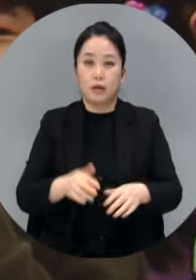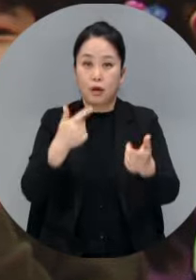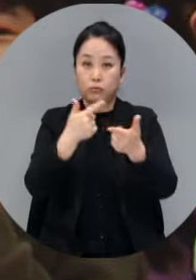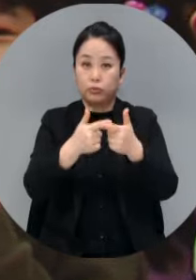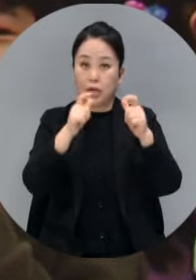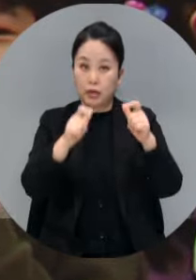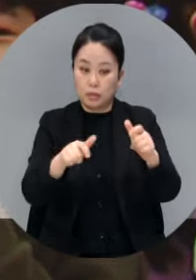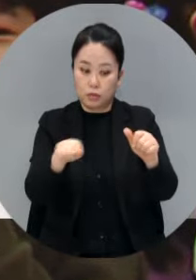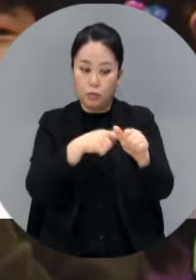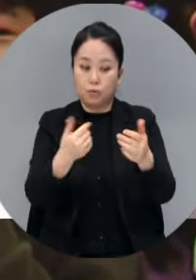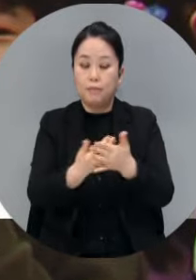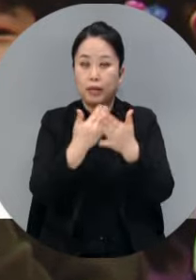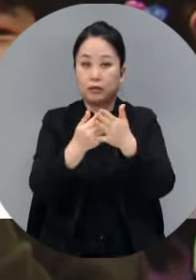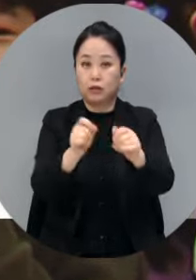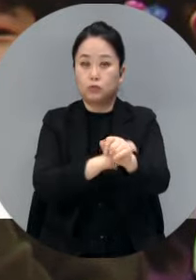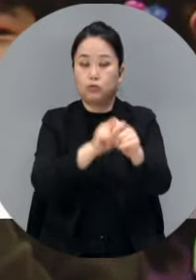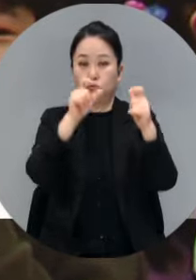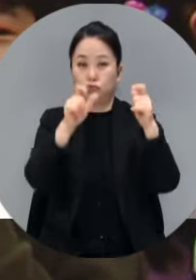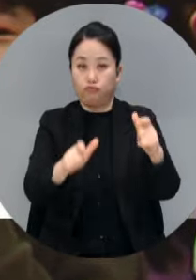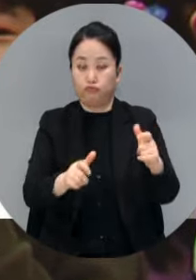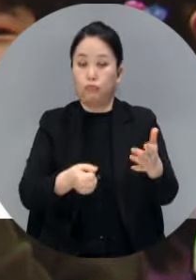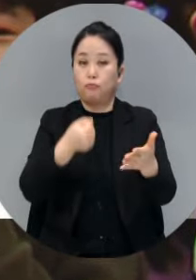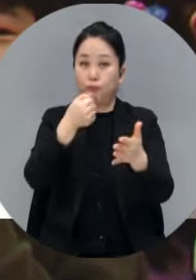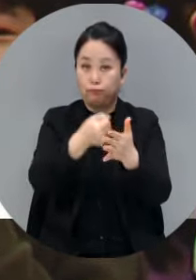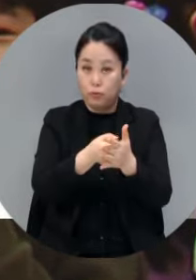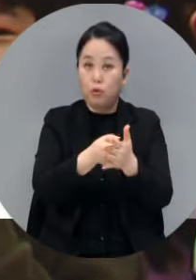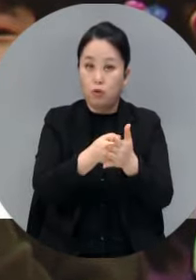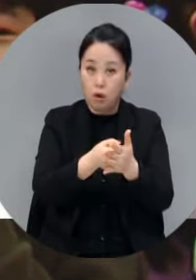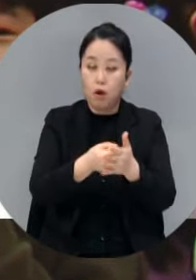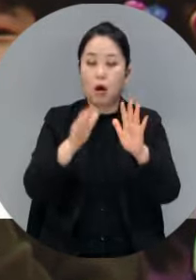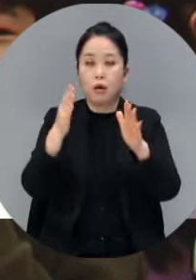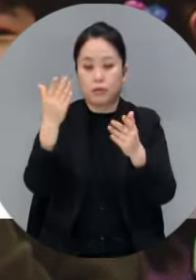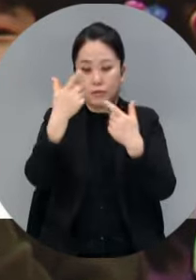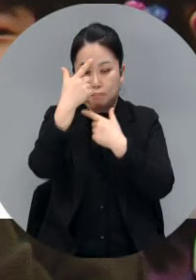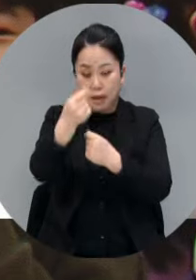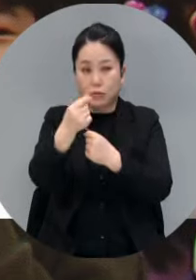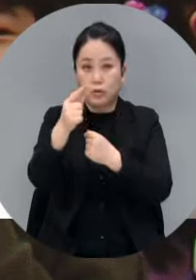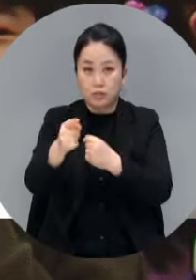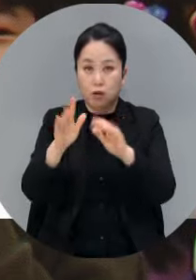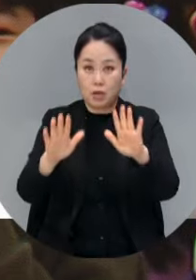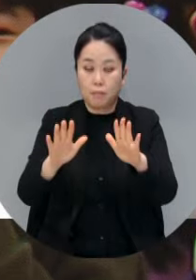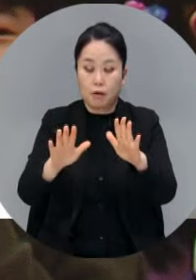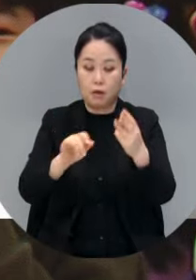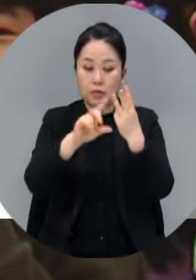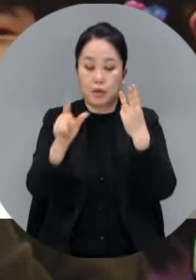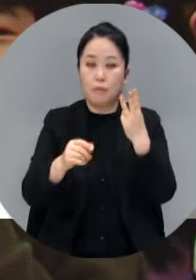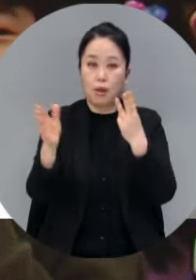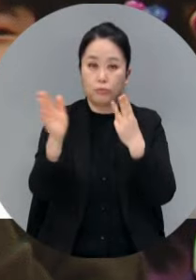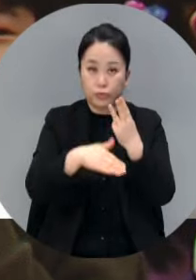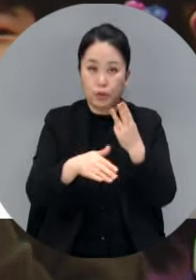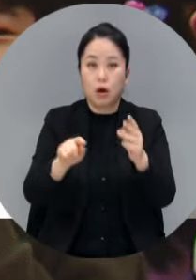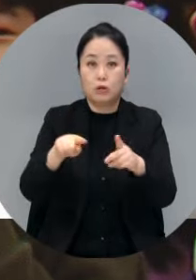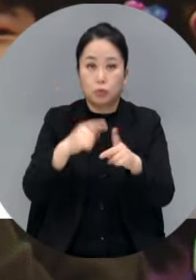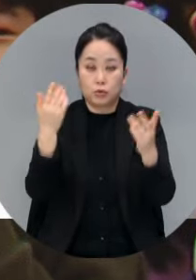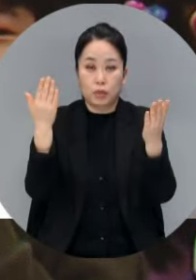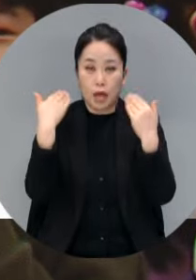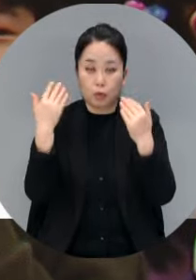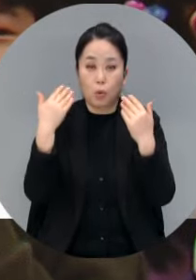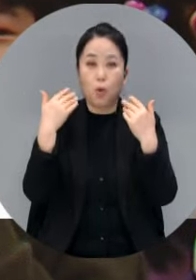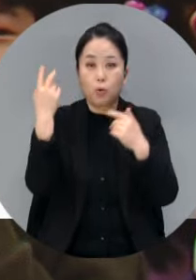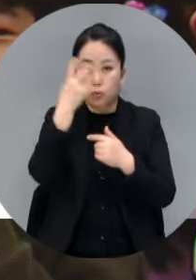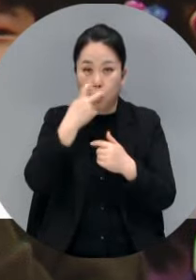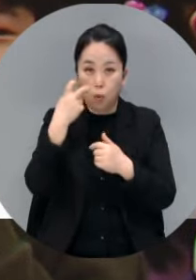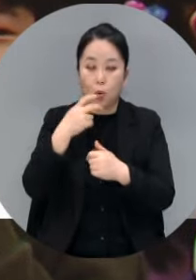부산의 교육발전특구로 지정된 데 맞춰 이달부터 시내 전체 초등학교에서 돌봄 기능을 강화한 닐봄학교